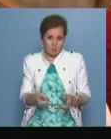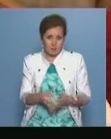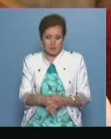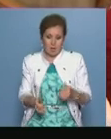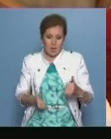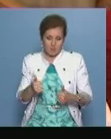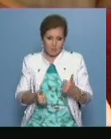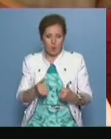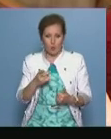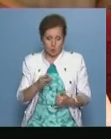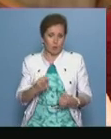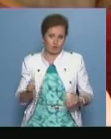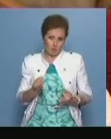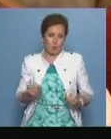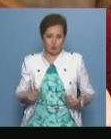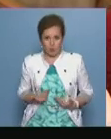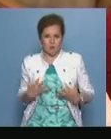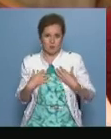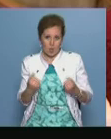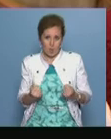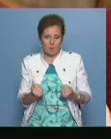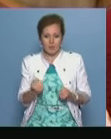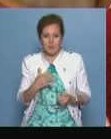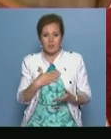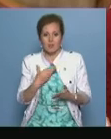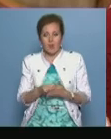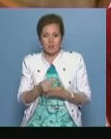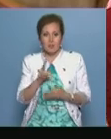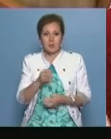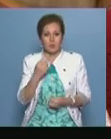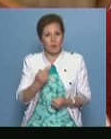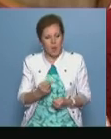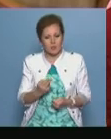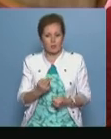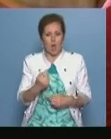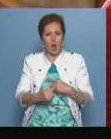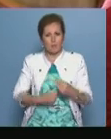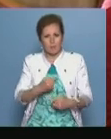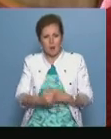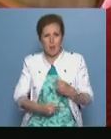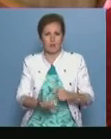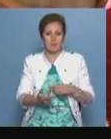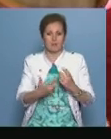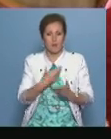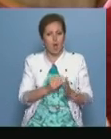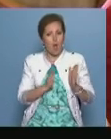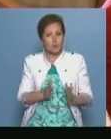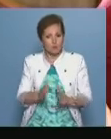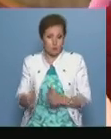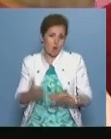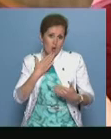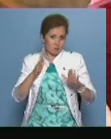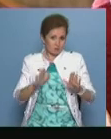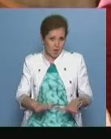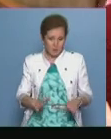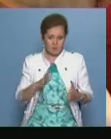сравнивая. Но ничего, живы-здоровы. И со своими национальными обрядами, такими обычаями остались, со своей